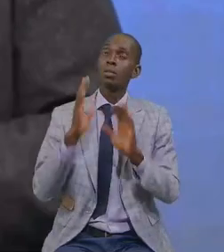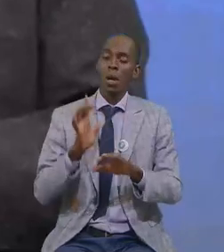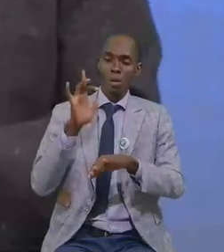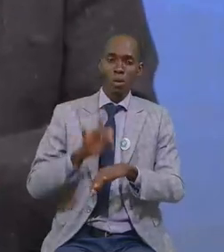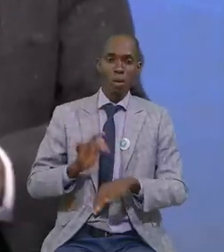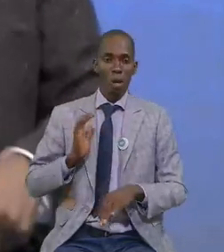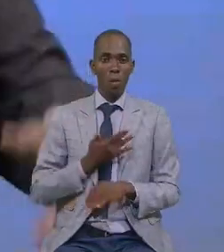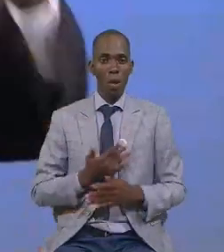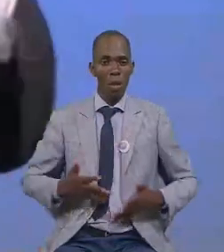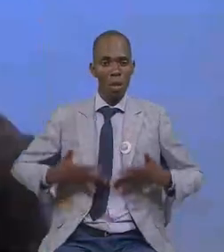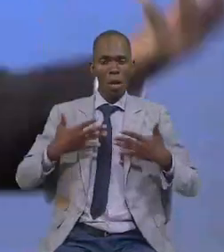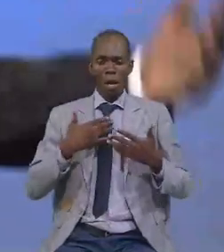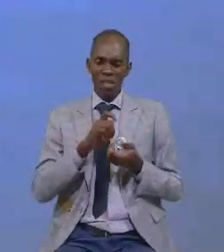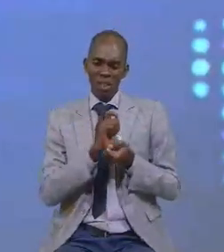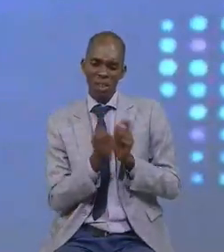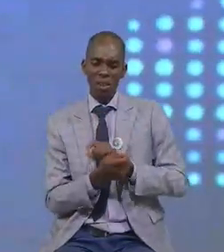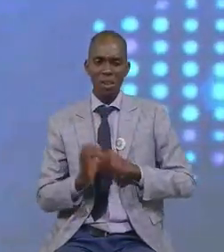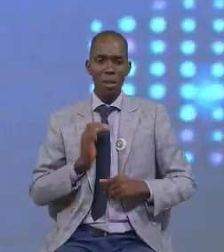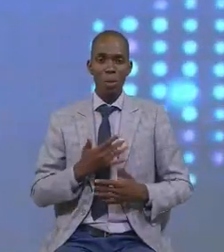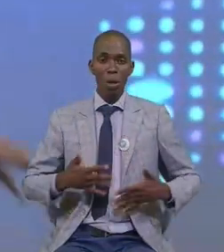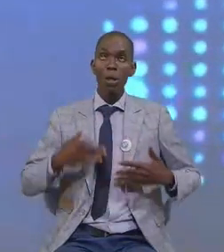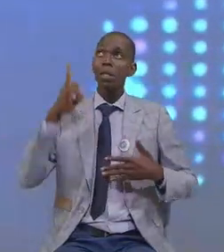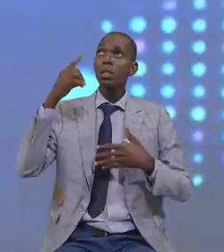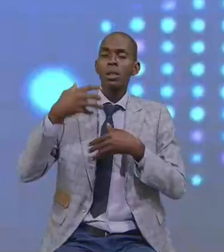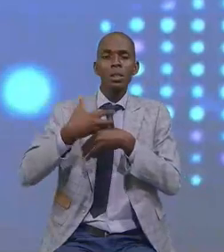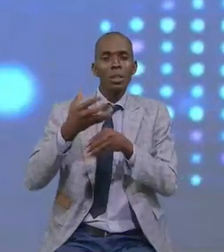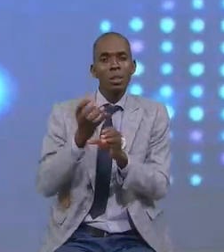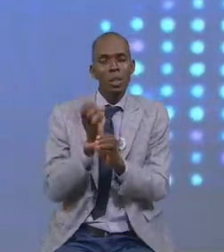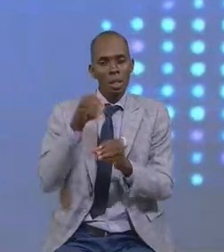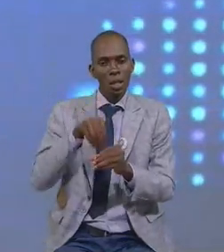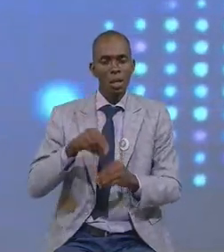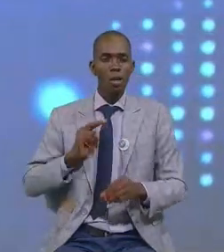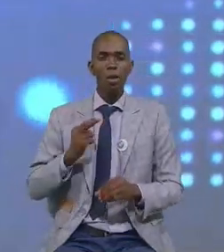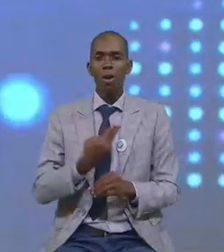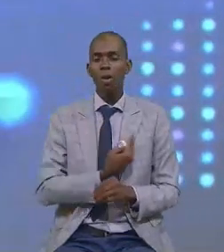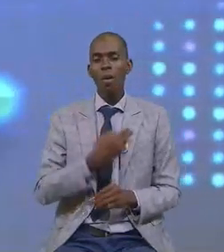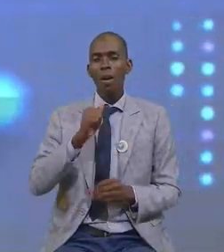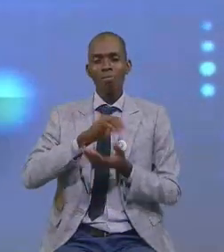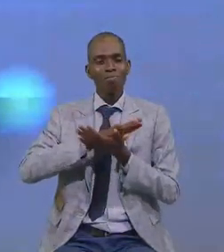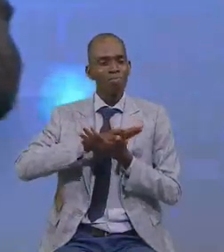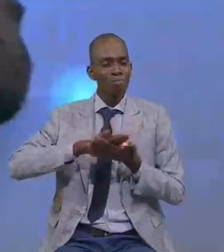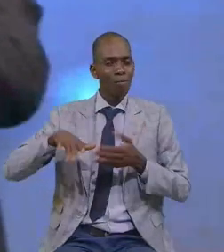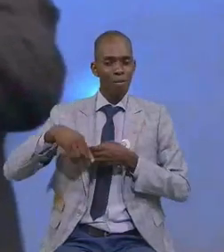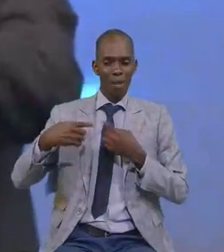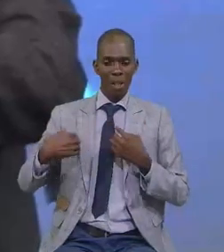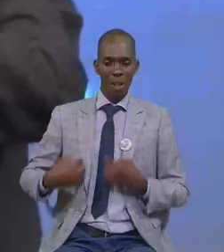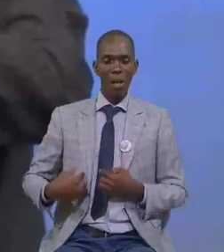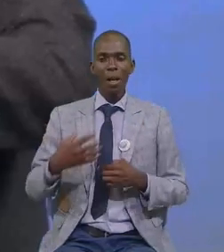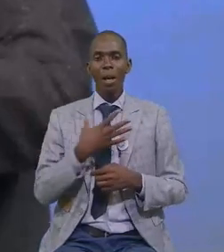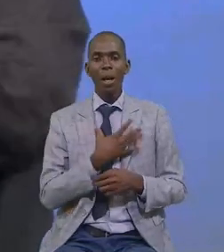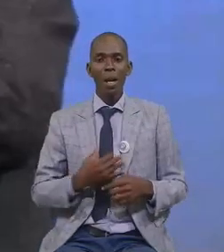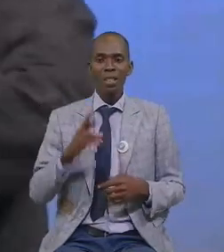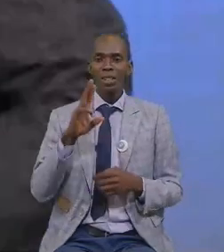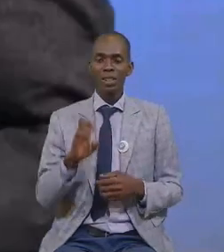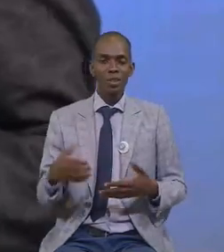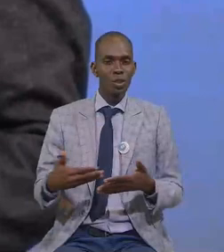nous transforme, alors il crée en nous un cœur pur. Renouvelle